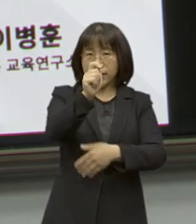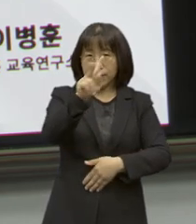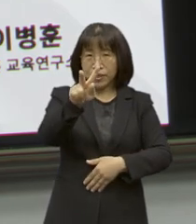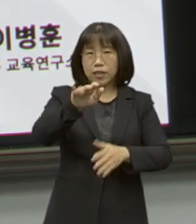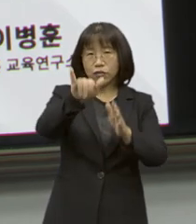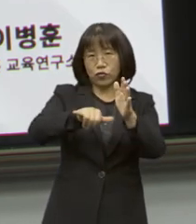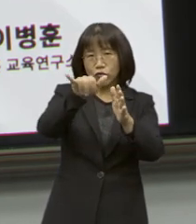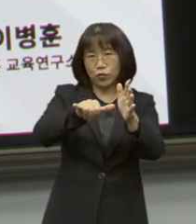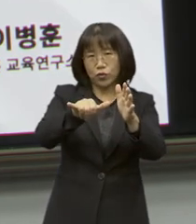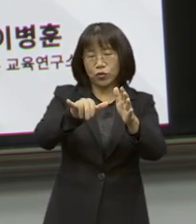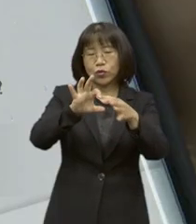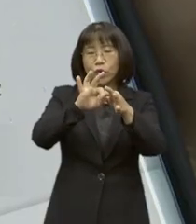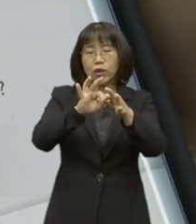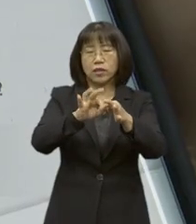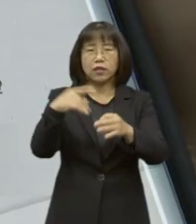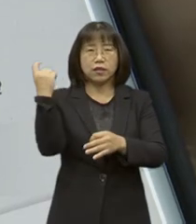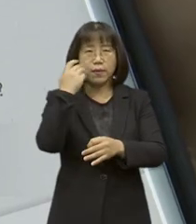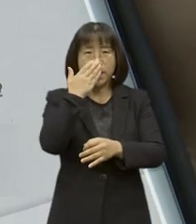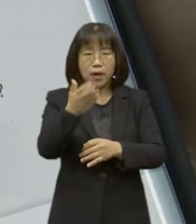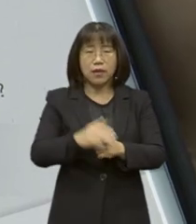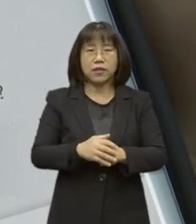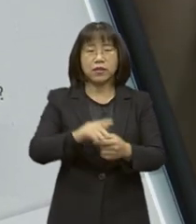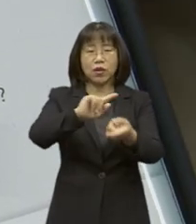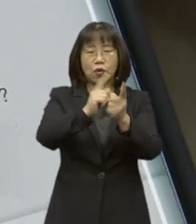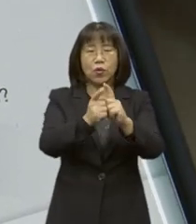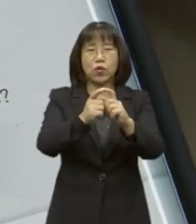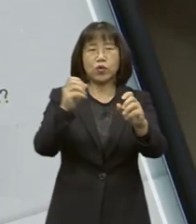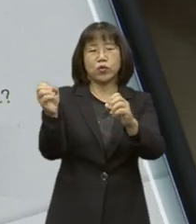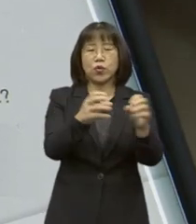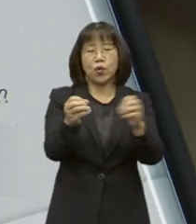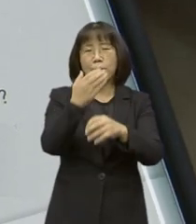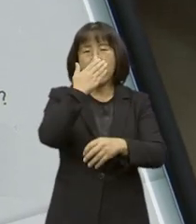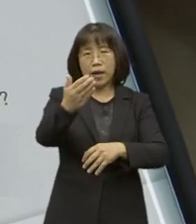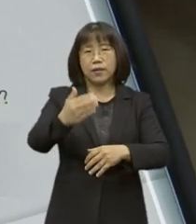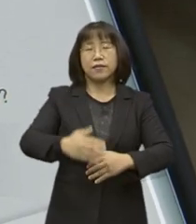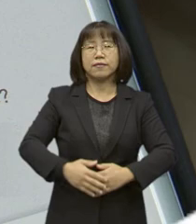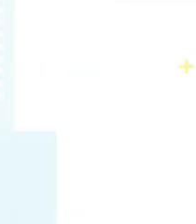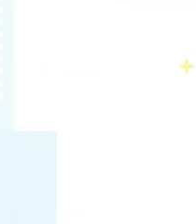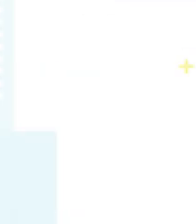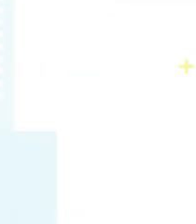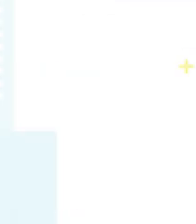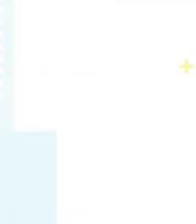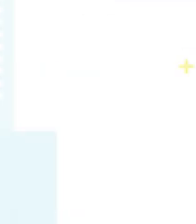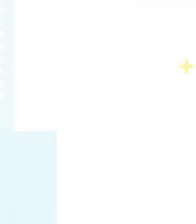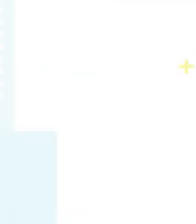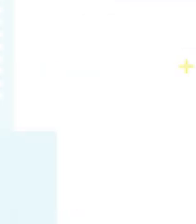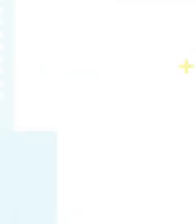활용해 강의를 들을 수 있으며 댓글을 통해 실시간으로 소통할 수 있습니다.